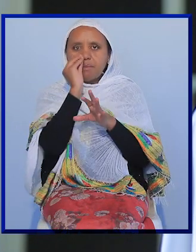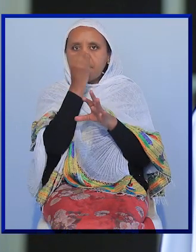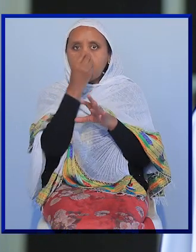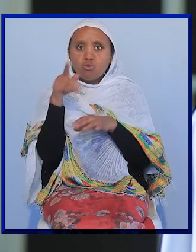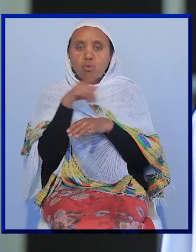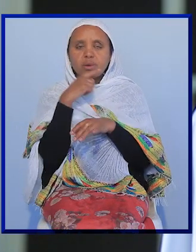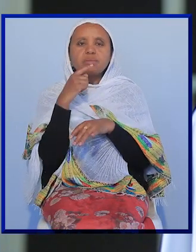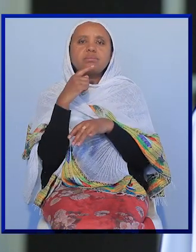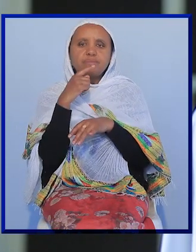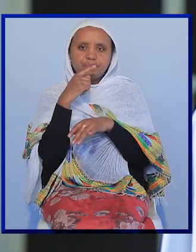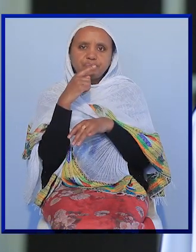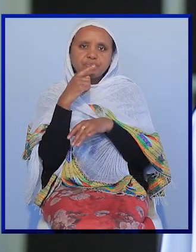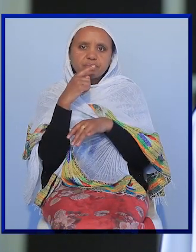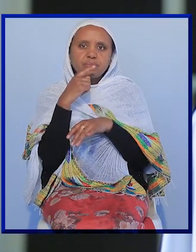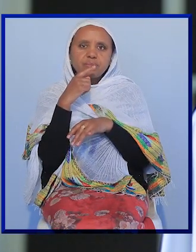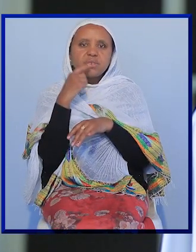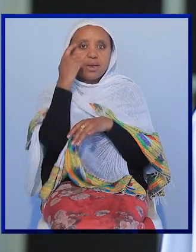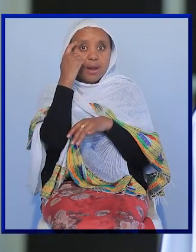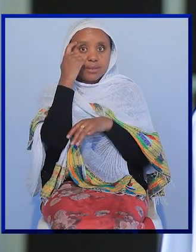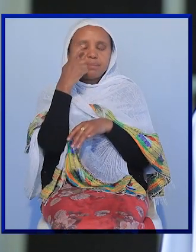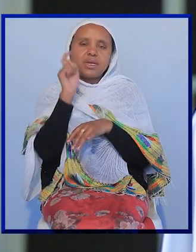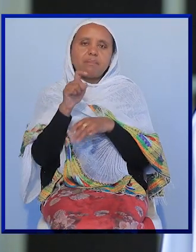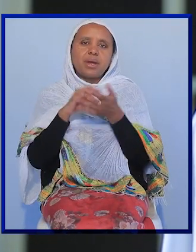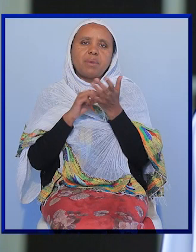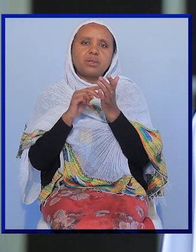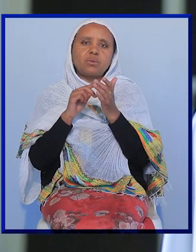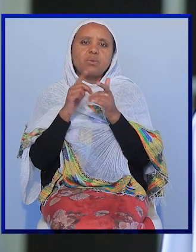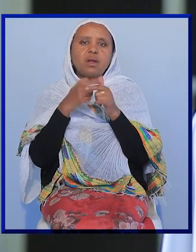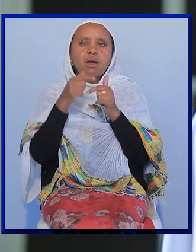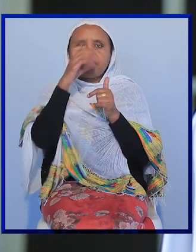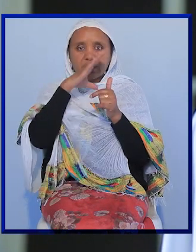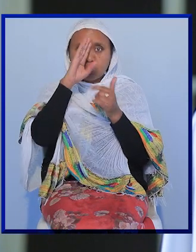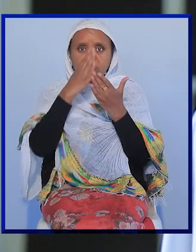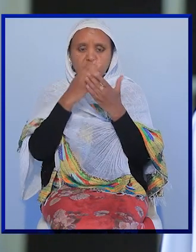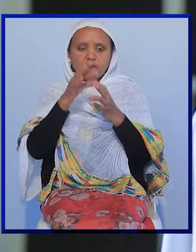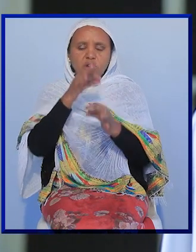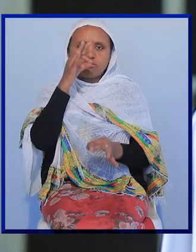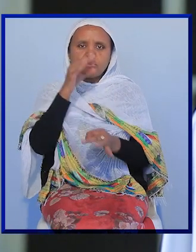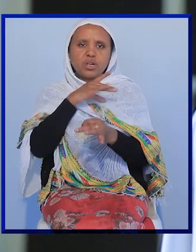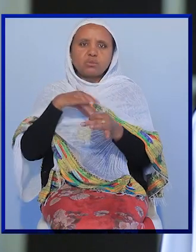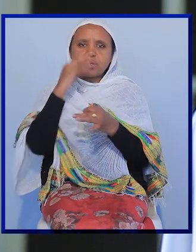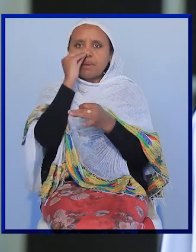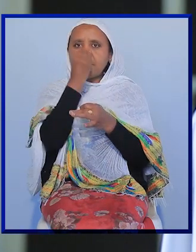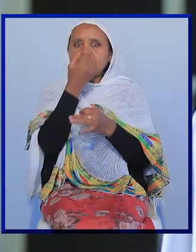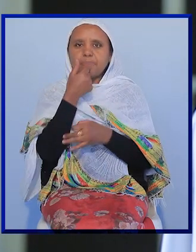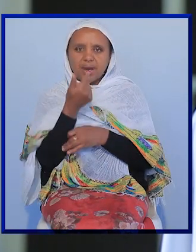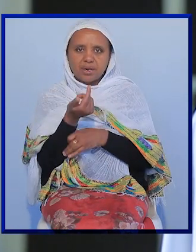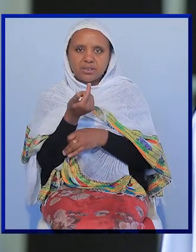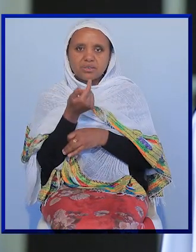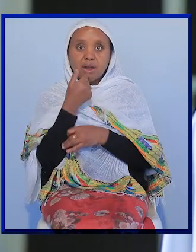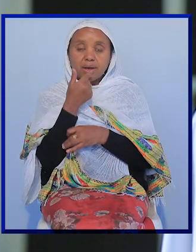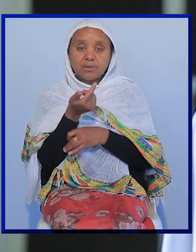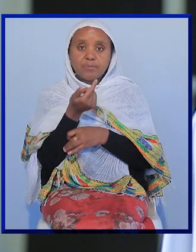አበባ መሆኗን ልብ ልንል ይገባል። ታዲያ የሰው ልጅ ነፍሱ የክርስቶስ አበባ ትባላለች